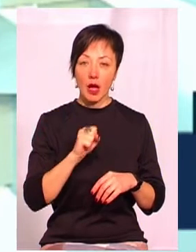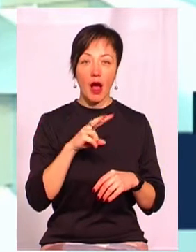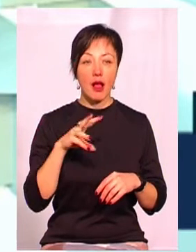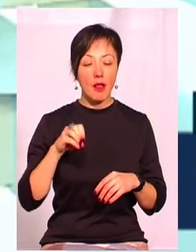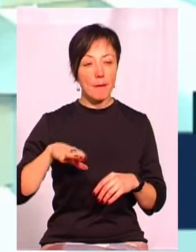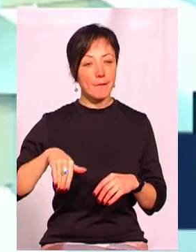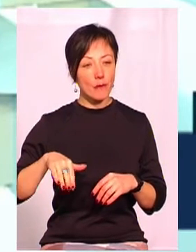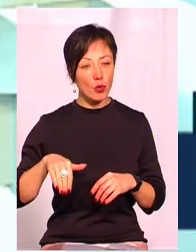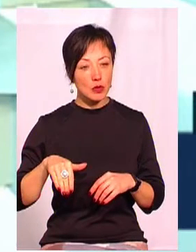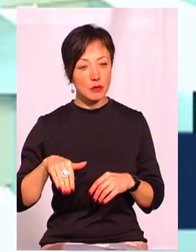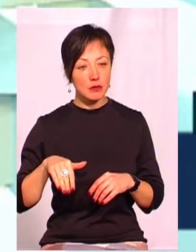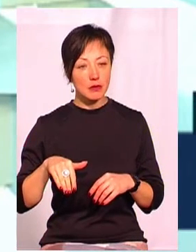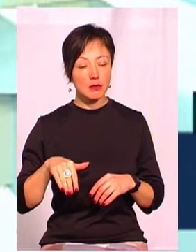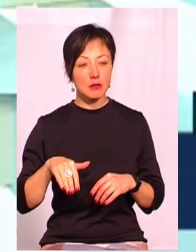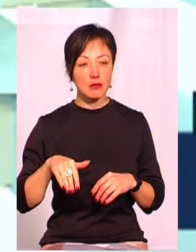потім, будучи